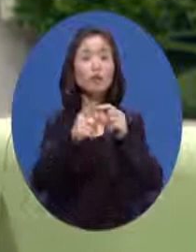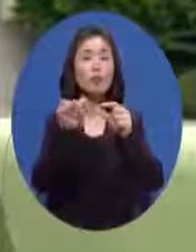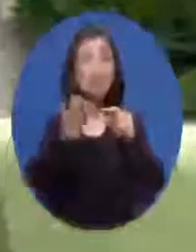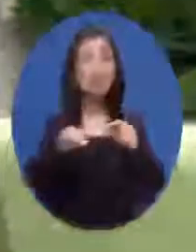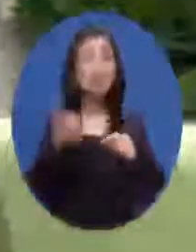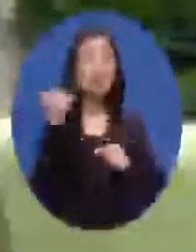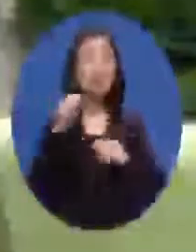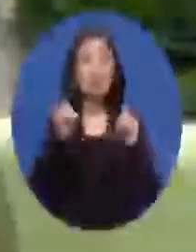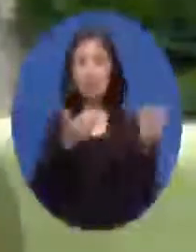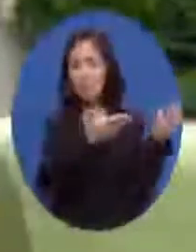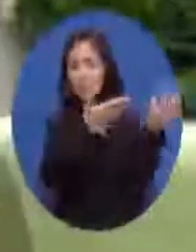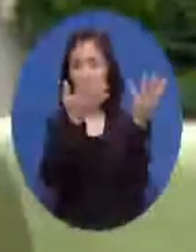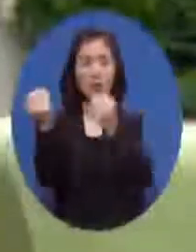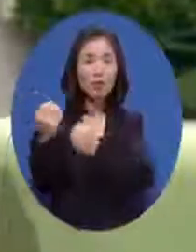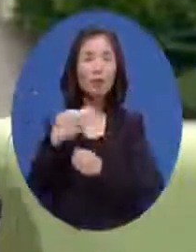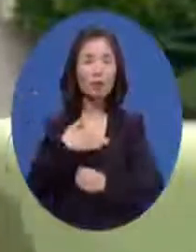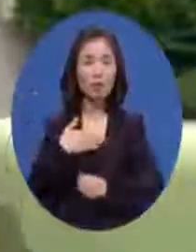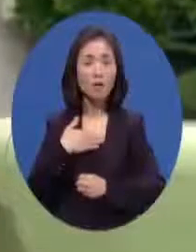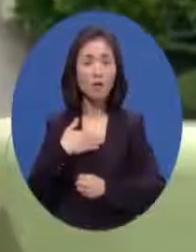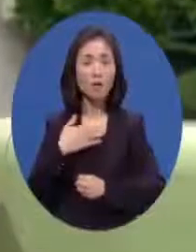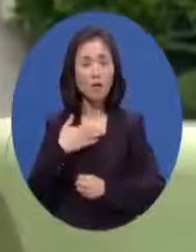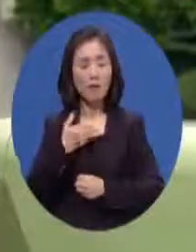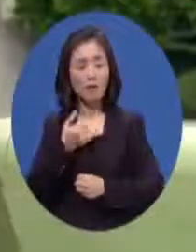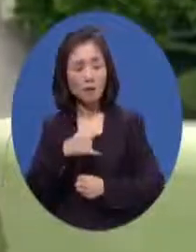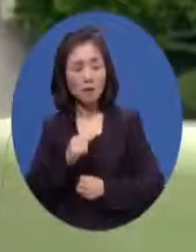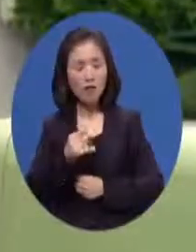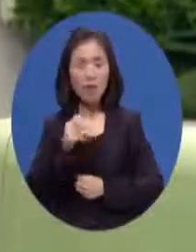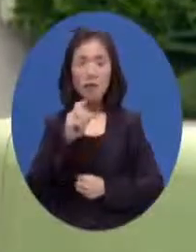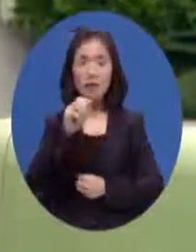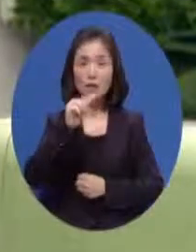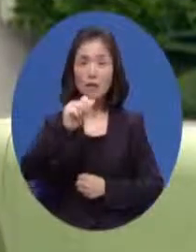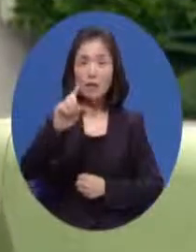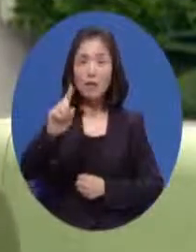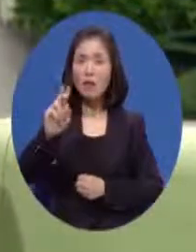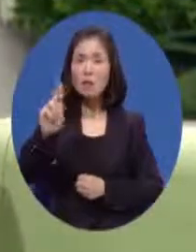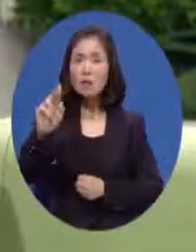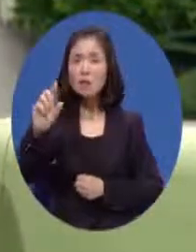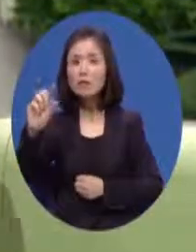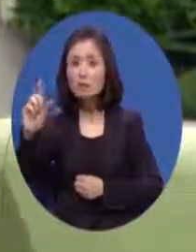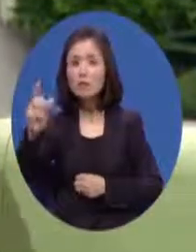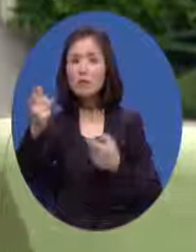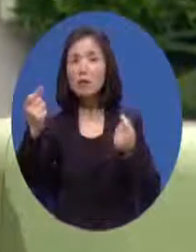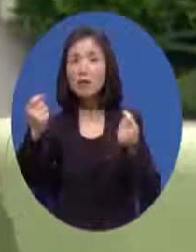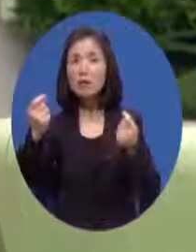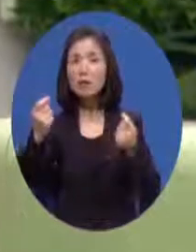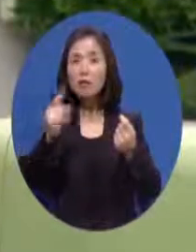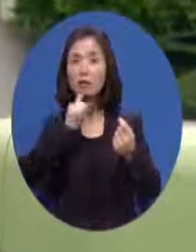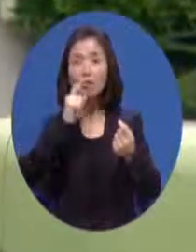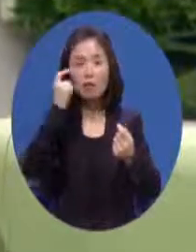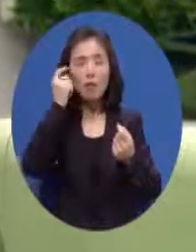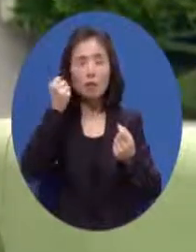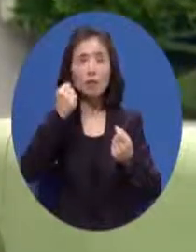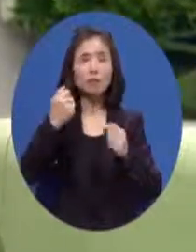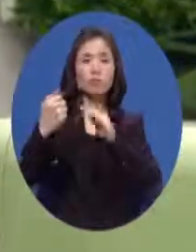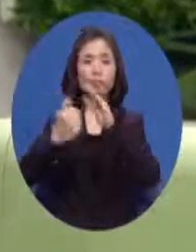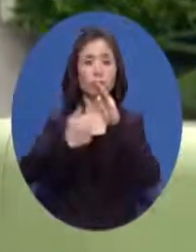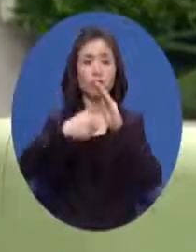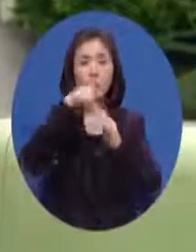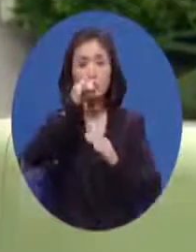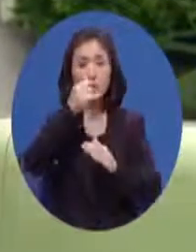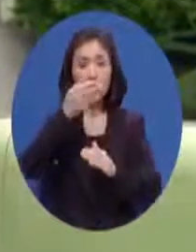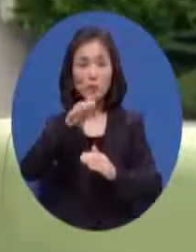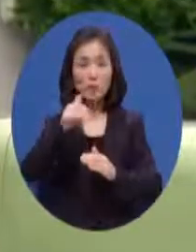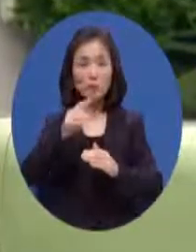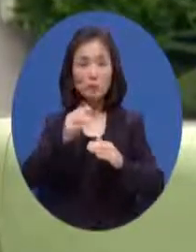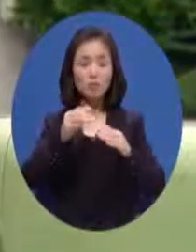조금만 산만한다. 예. 그래서 아, 우리 애 ADHD 같아 이렇게 되게 많이 우세요. 그런데 우리가 ADHD 주의력 결핍